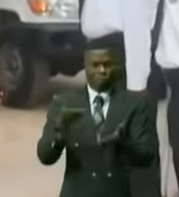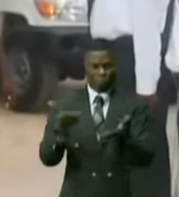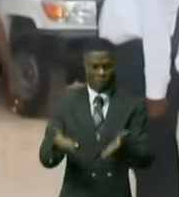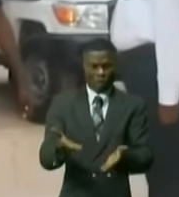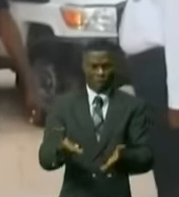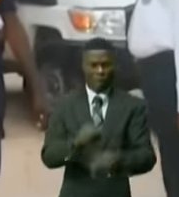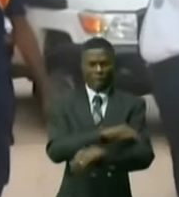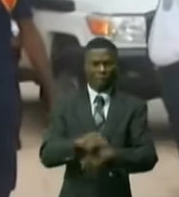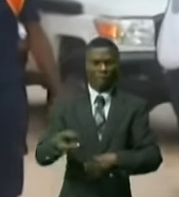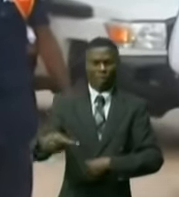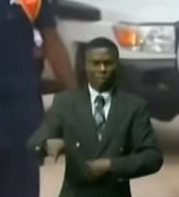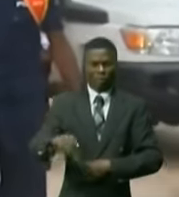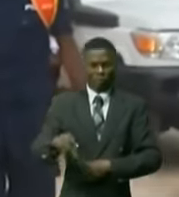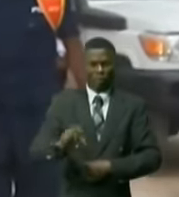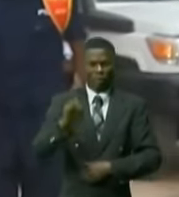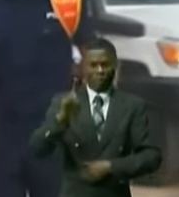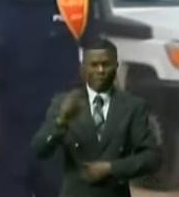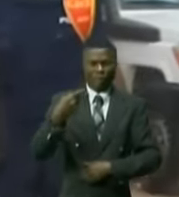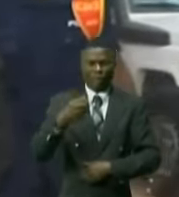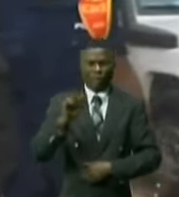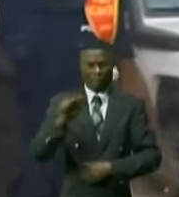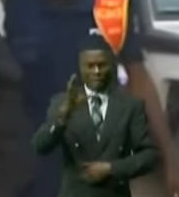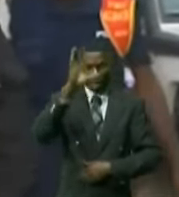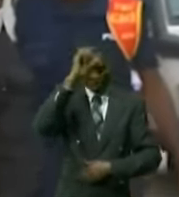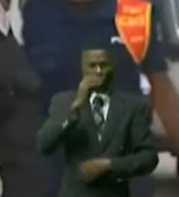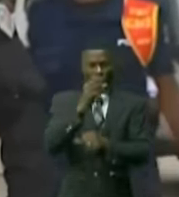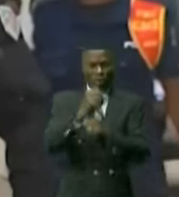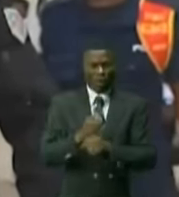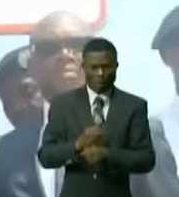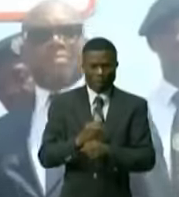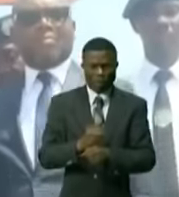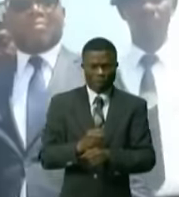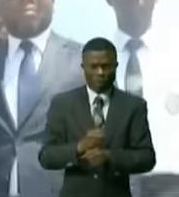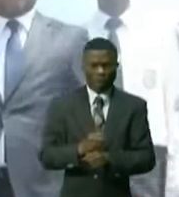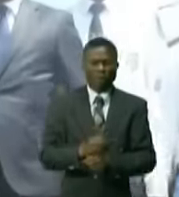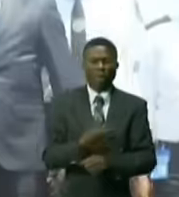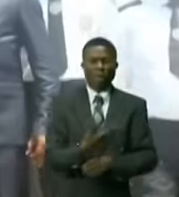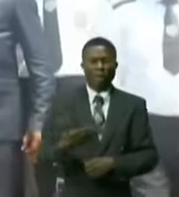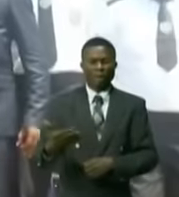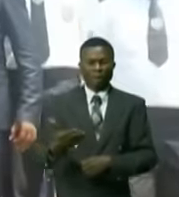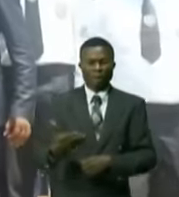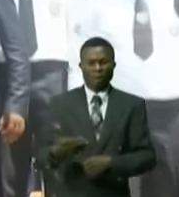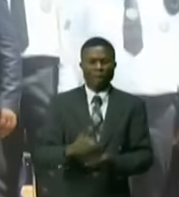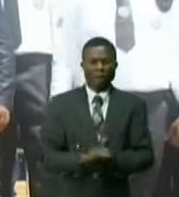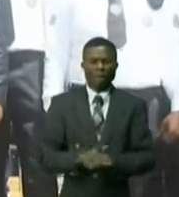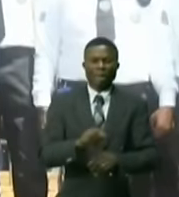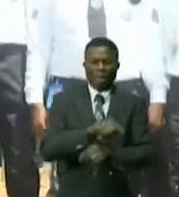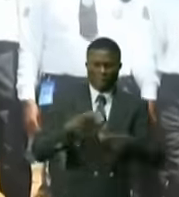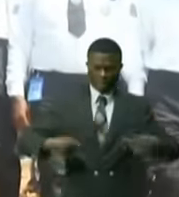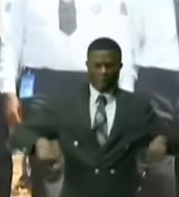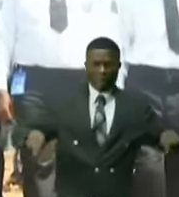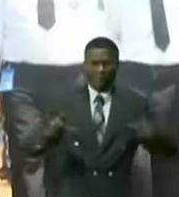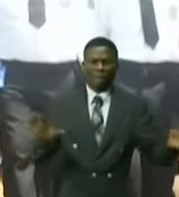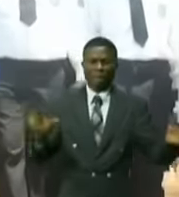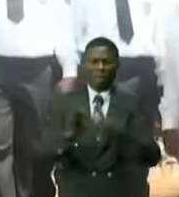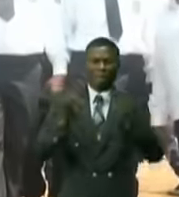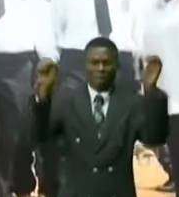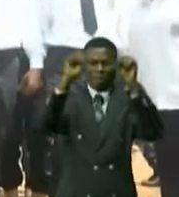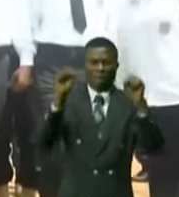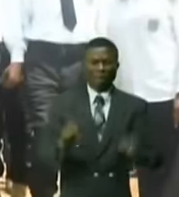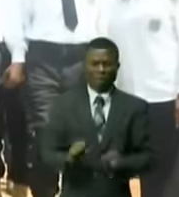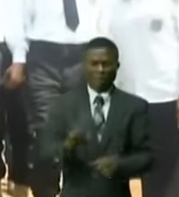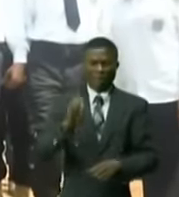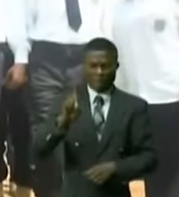direction provinciale de la DGDA Bandundu a été dotée entre autres d'un dispositif VESAT qui la connecte au système